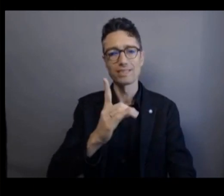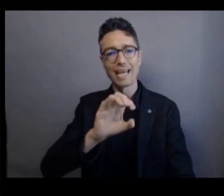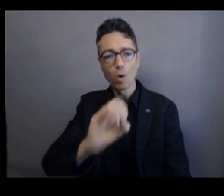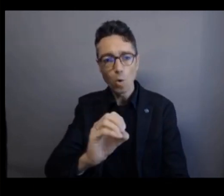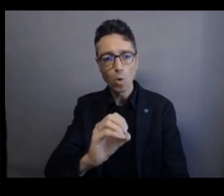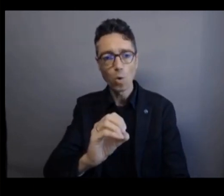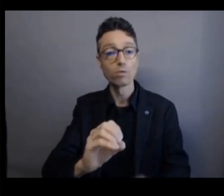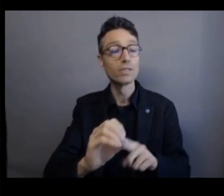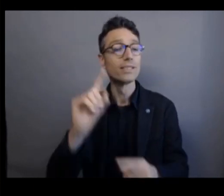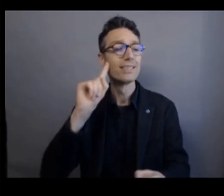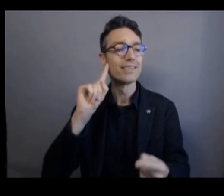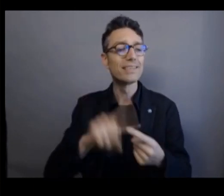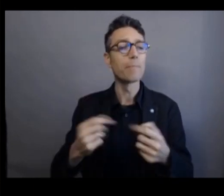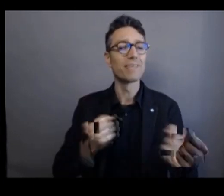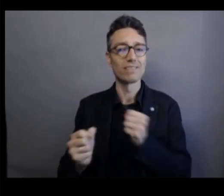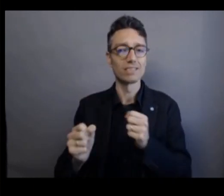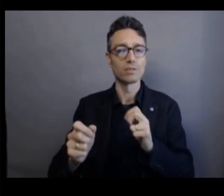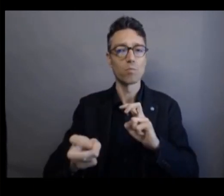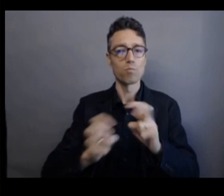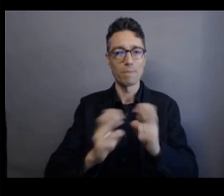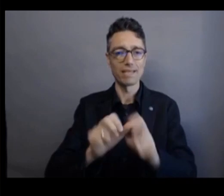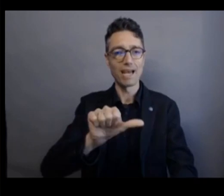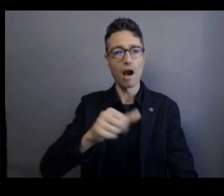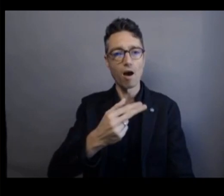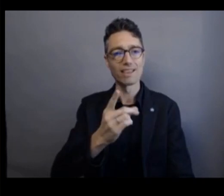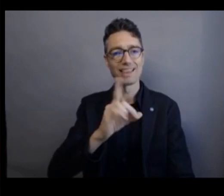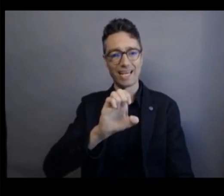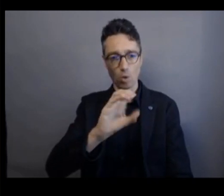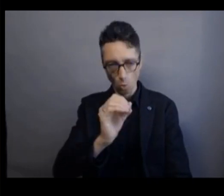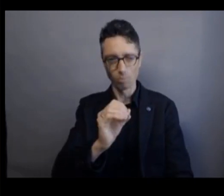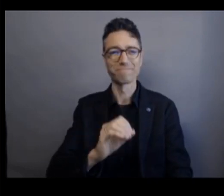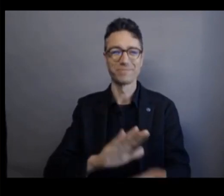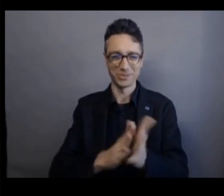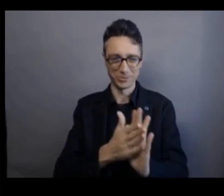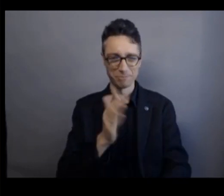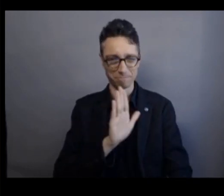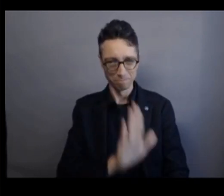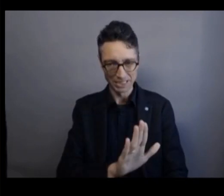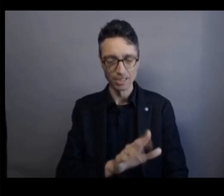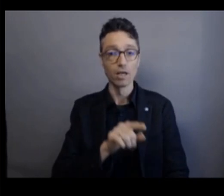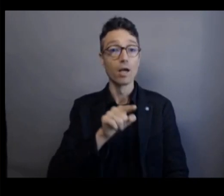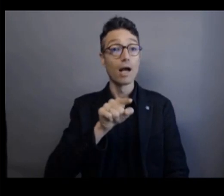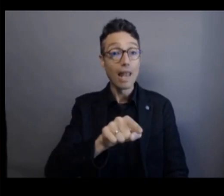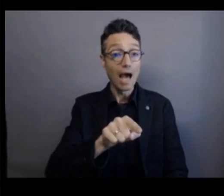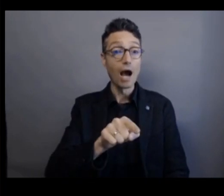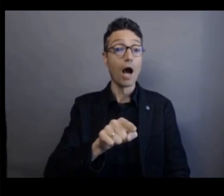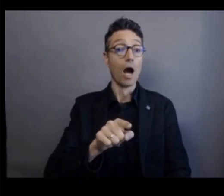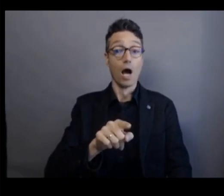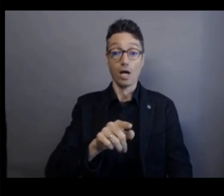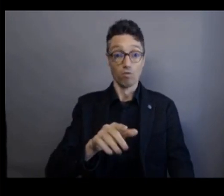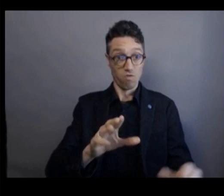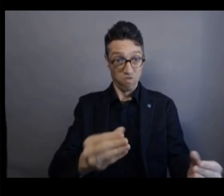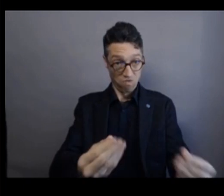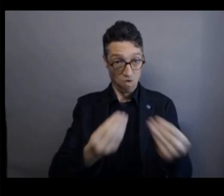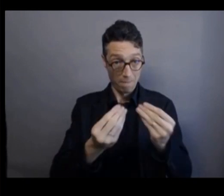mobilité. Et dans le référentiel de certification, la sous-traitance est pleinement embarquée. Donc, de toute façon, quand